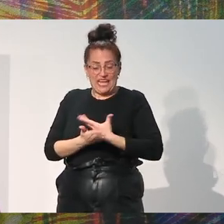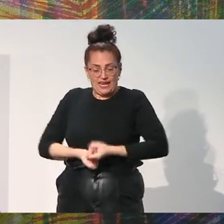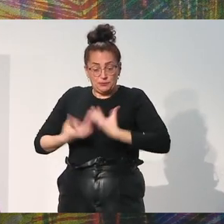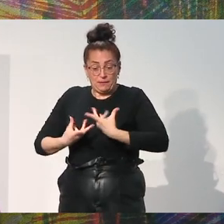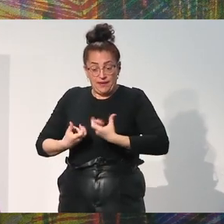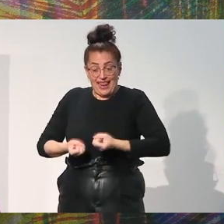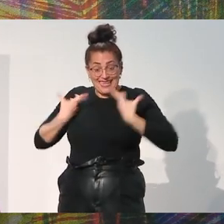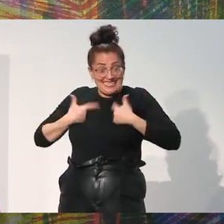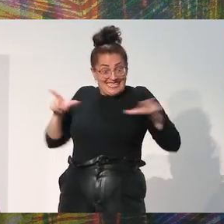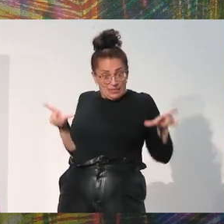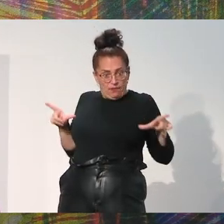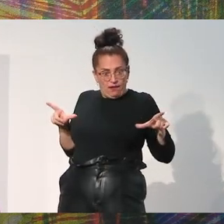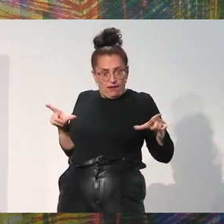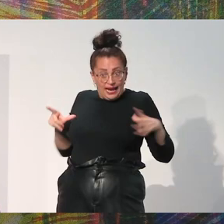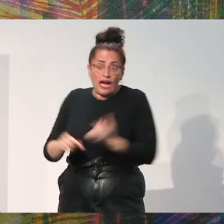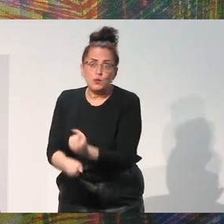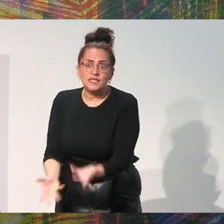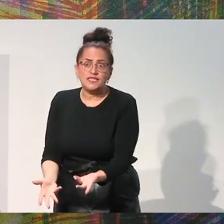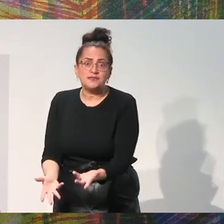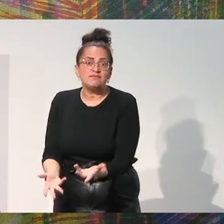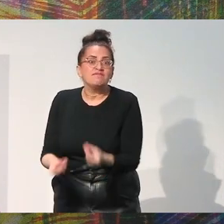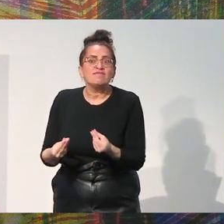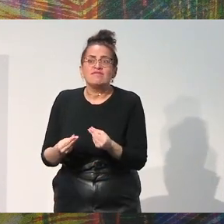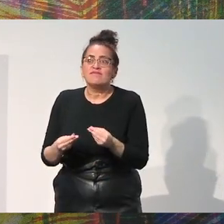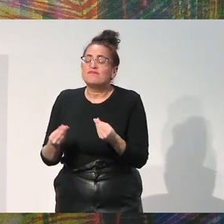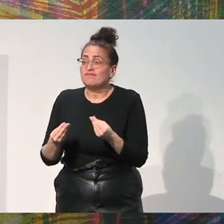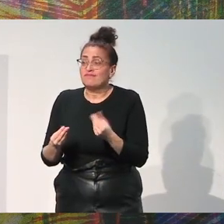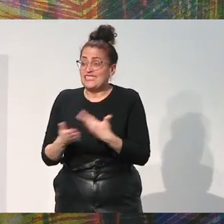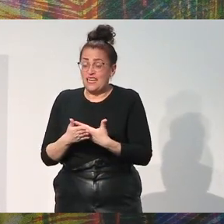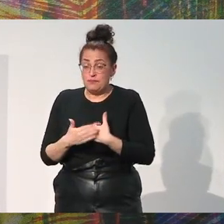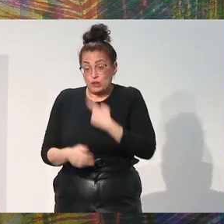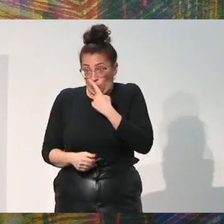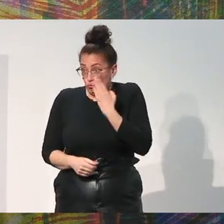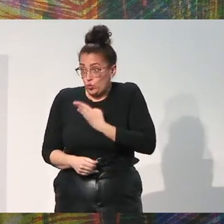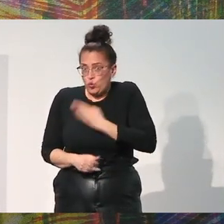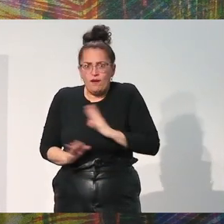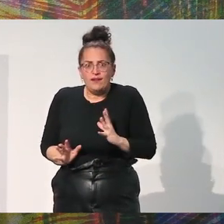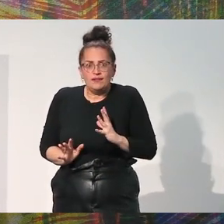C'est horrible à dire, hein, c'est presque un cliché, mais c'est vraiment une nécessité, en fait, qui m'a poussé à écrire comme ça.